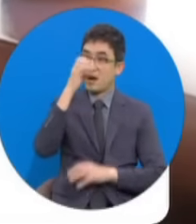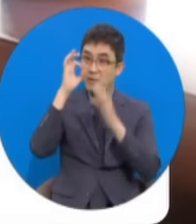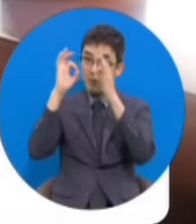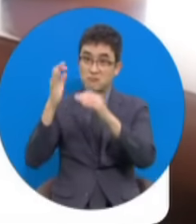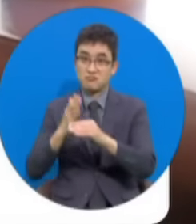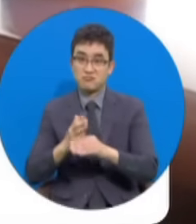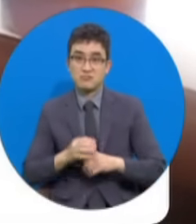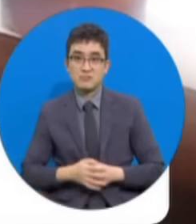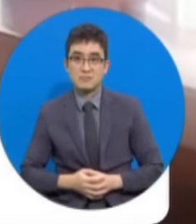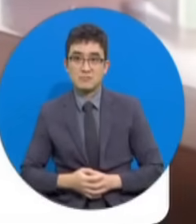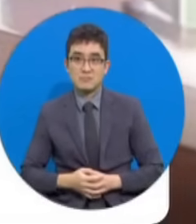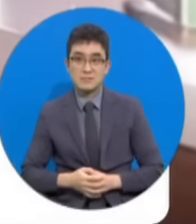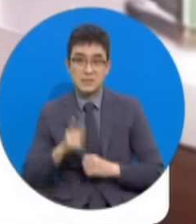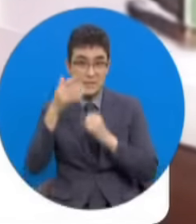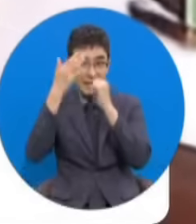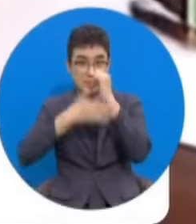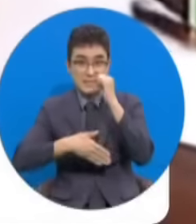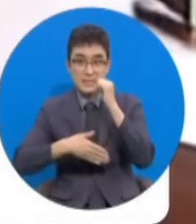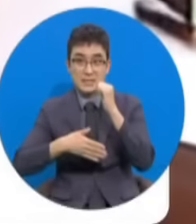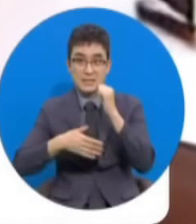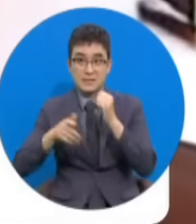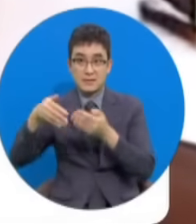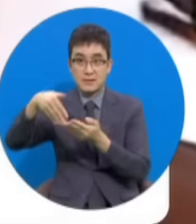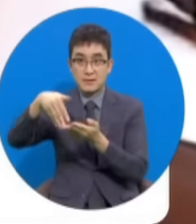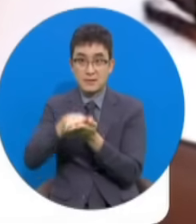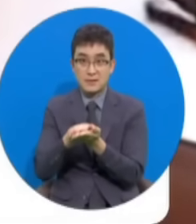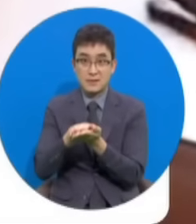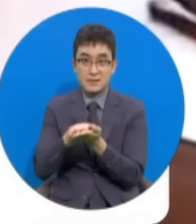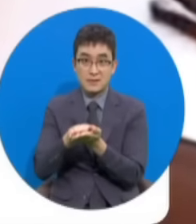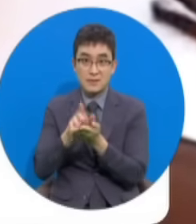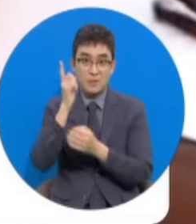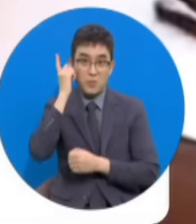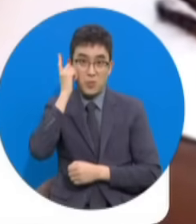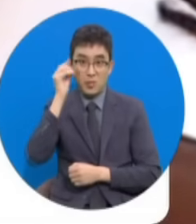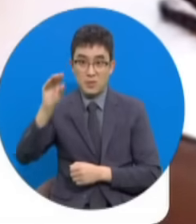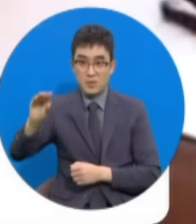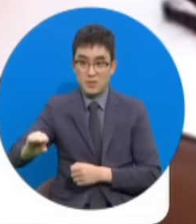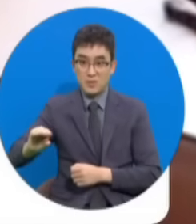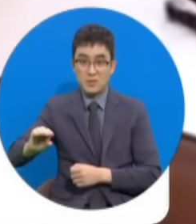사진에 공개된 접혀있는 폴더블 폰.